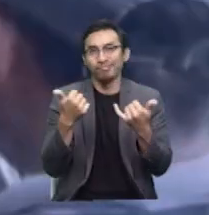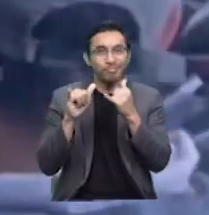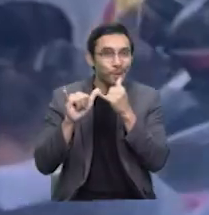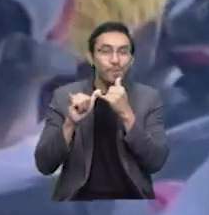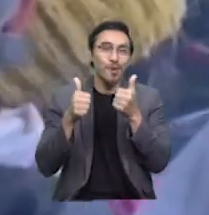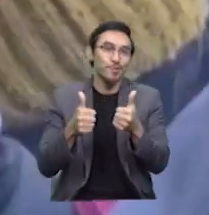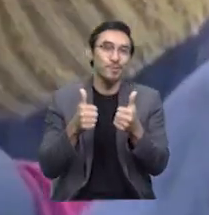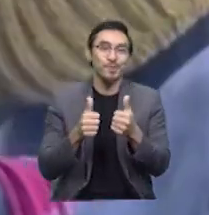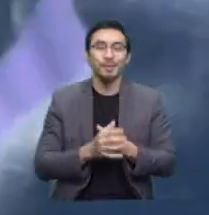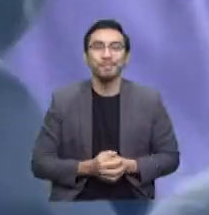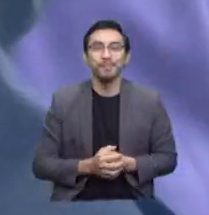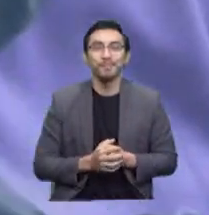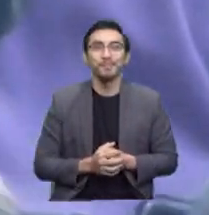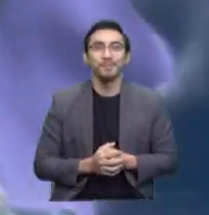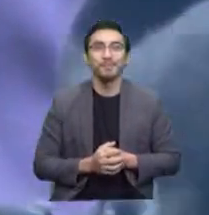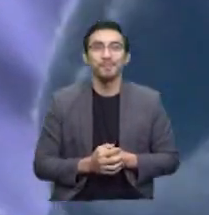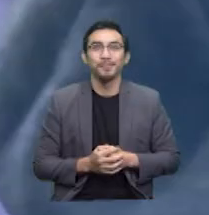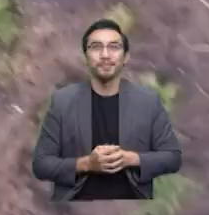tahun baru.